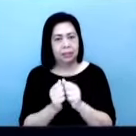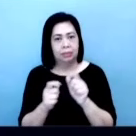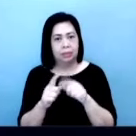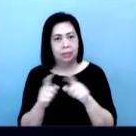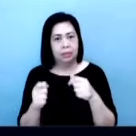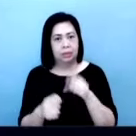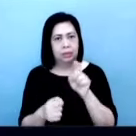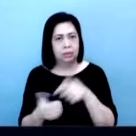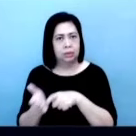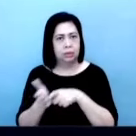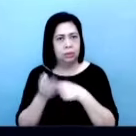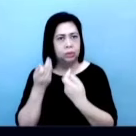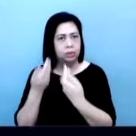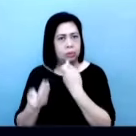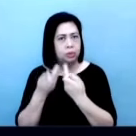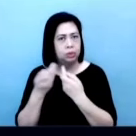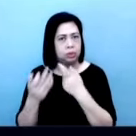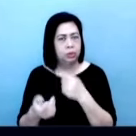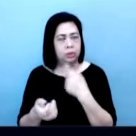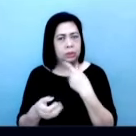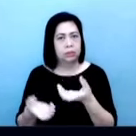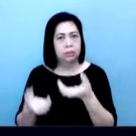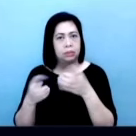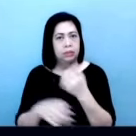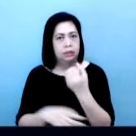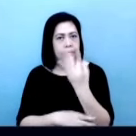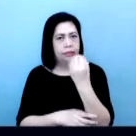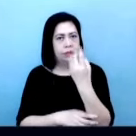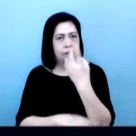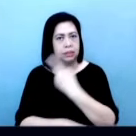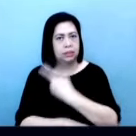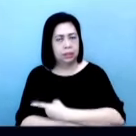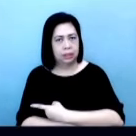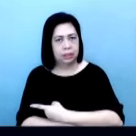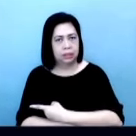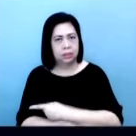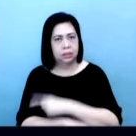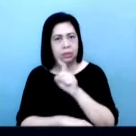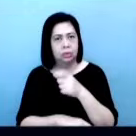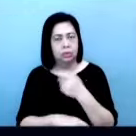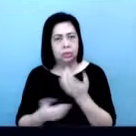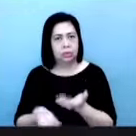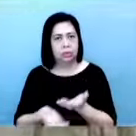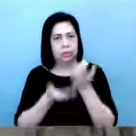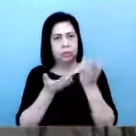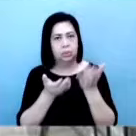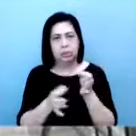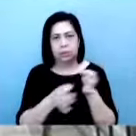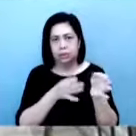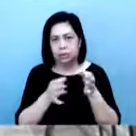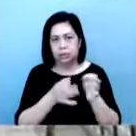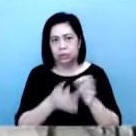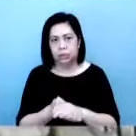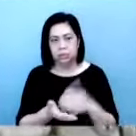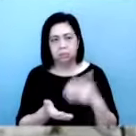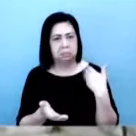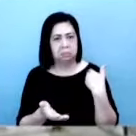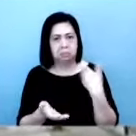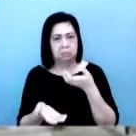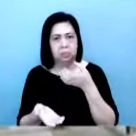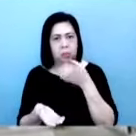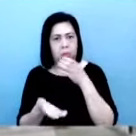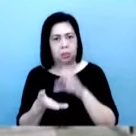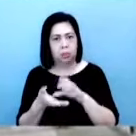cost order kung saan binibigyan ng 15 araw ang smni para magsumite ng paliwanag wala pang komento ang pamunuan ng